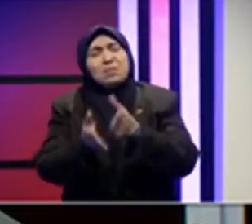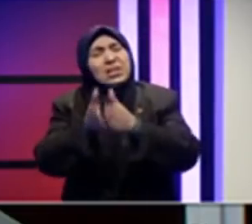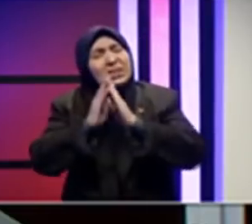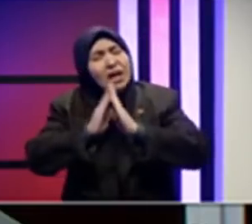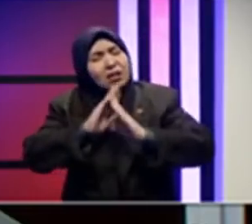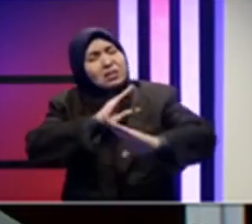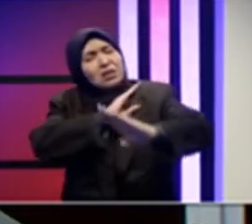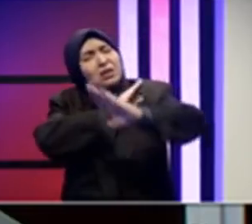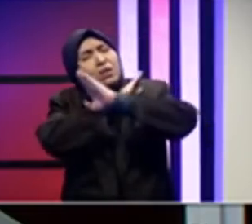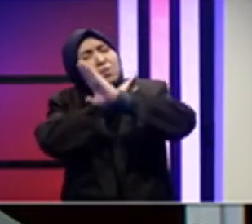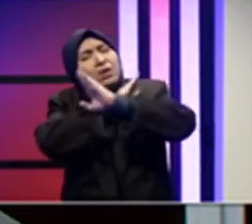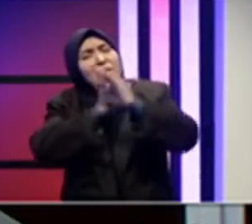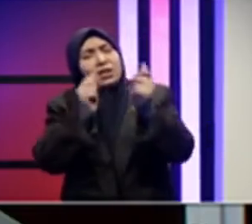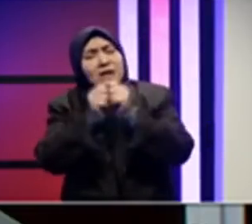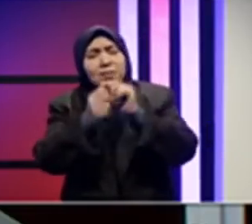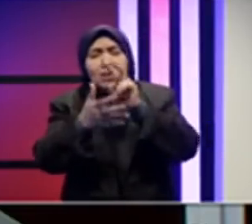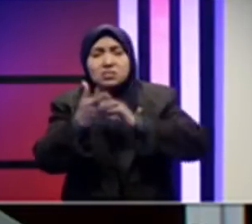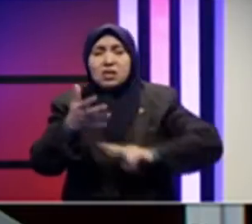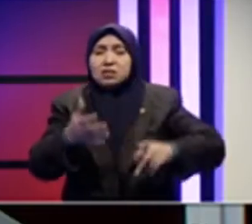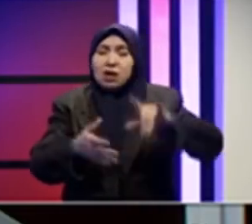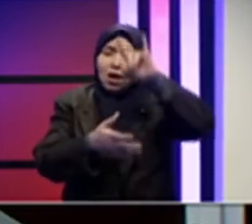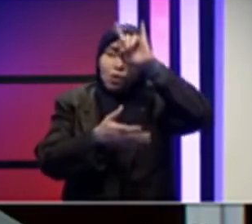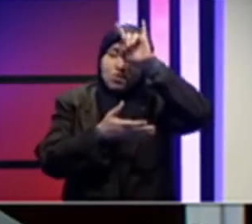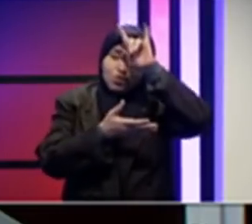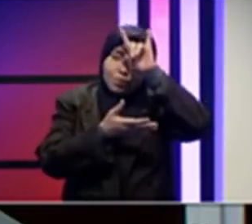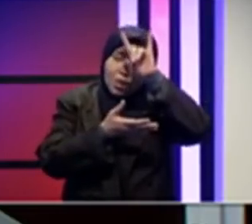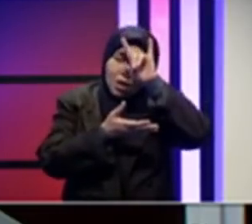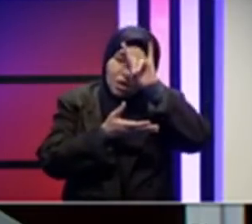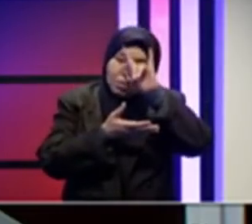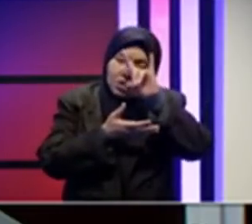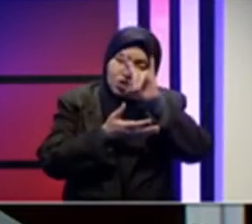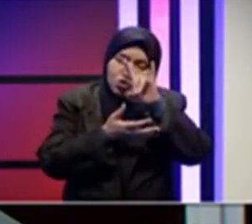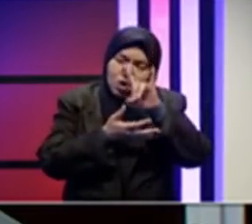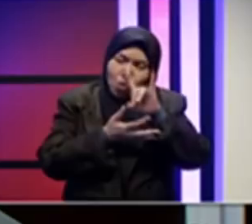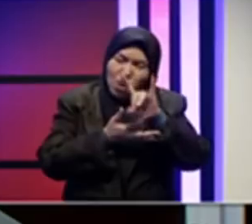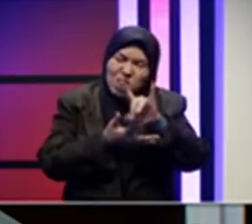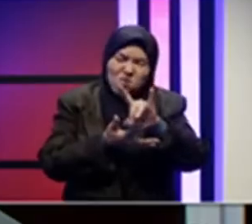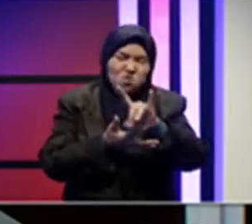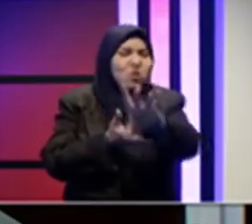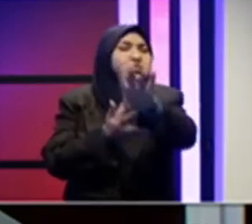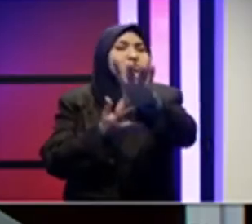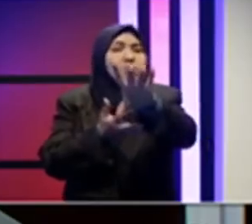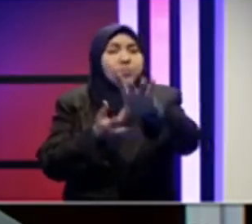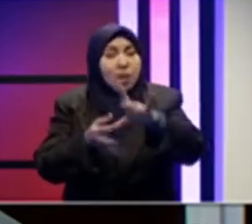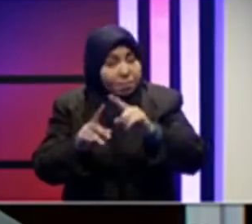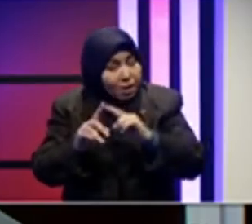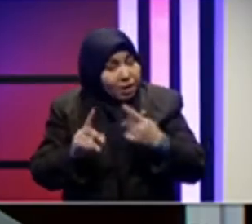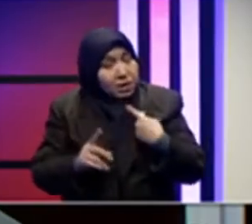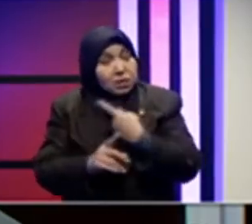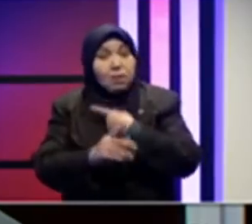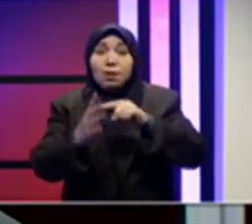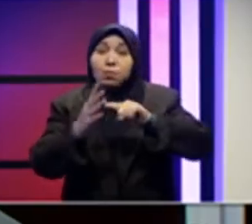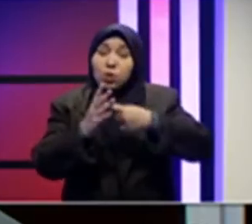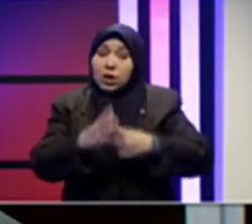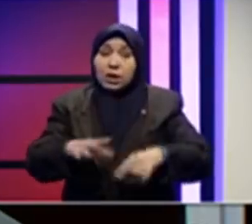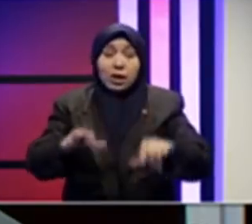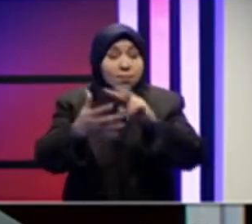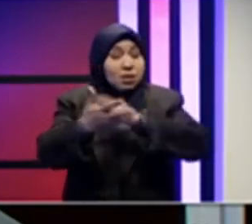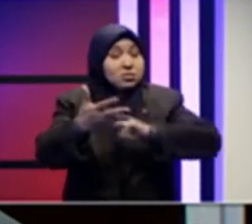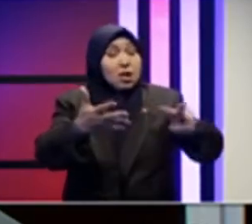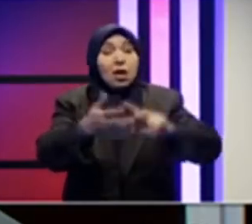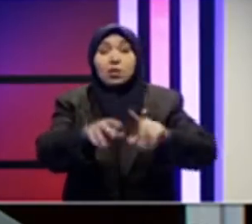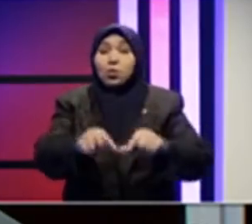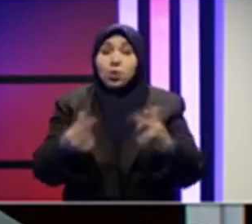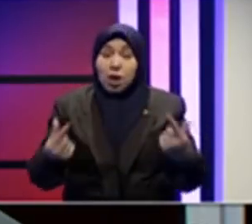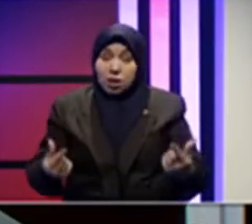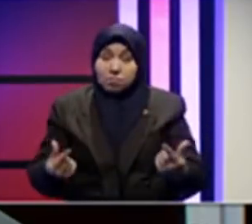dilindungi dengan bacaan kita a'udzubillahi minasyaitonirrajim apabila kita memulakan bacaan al-Quran. Walamma